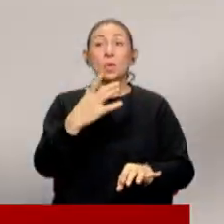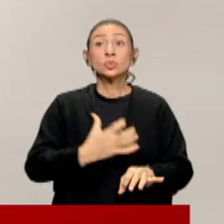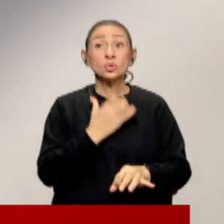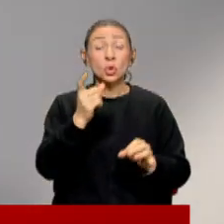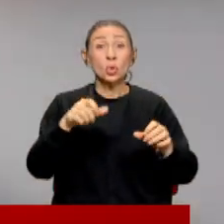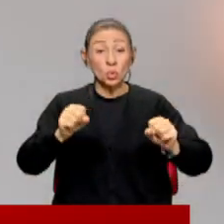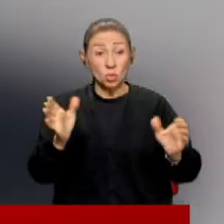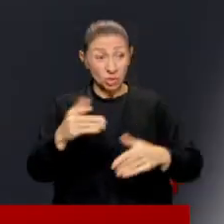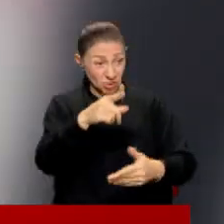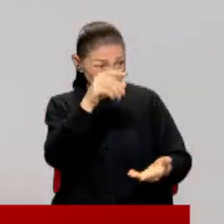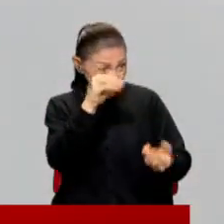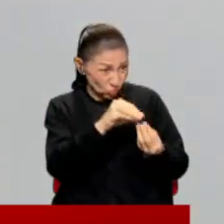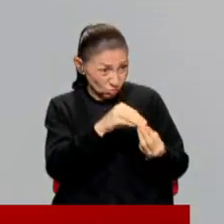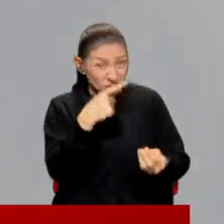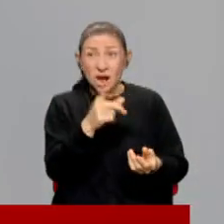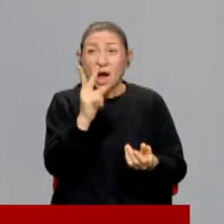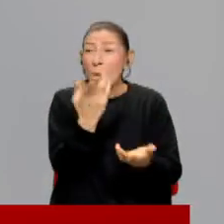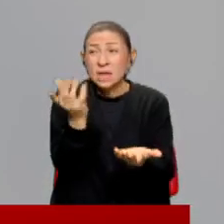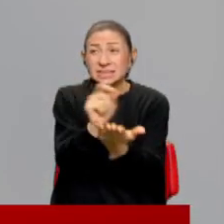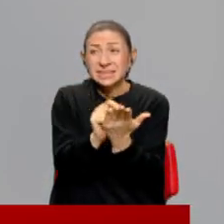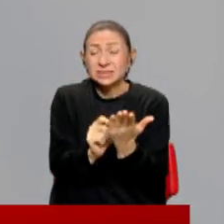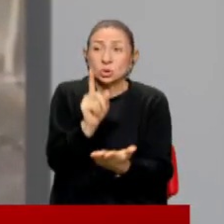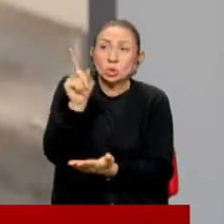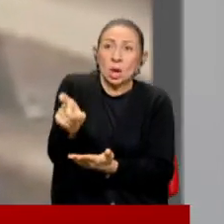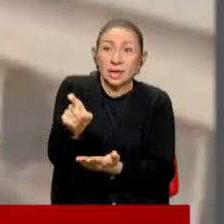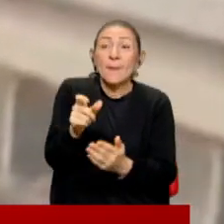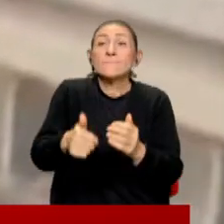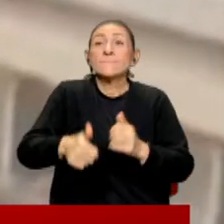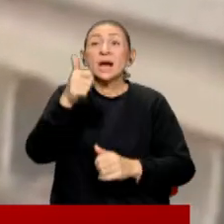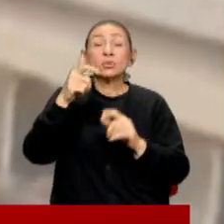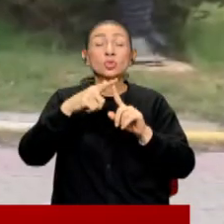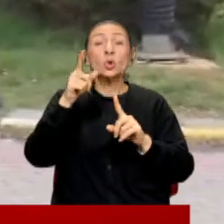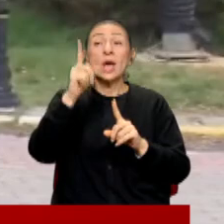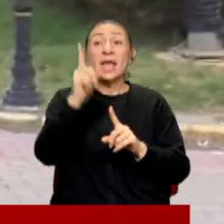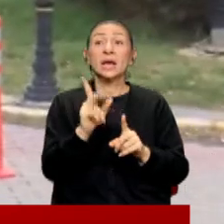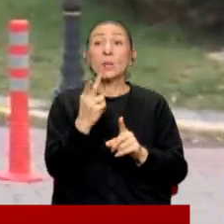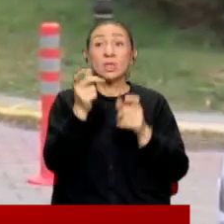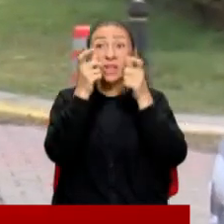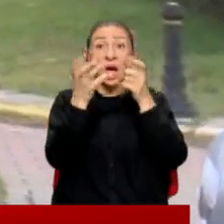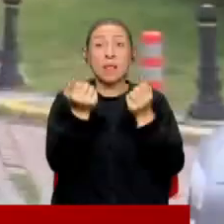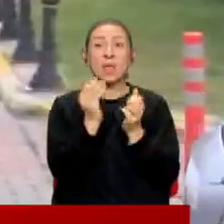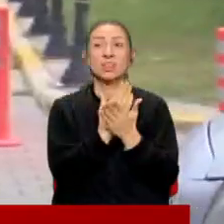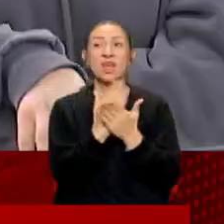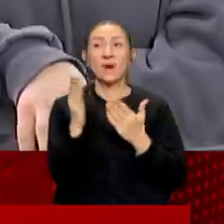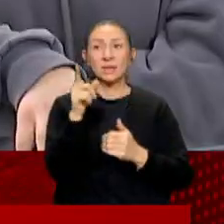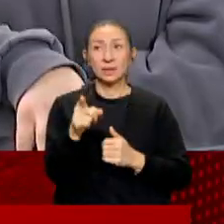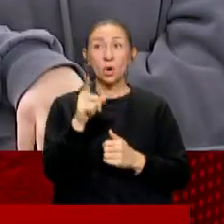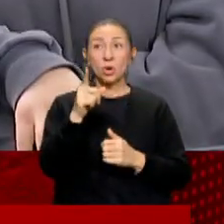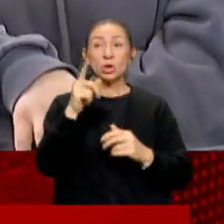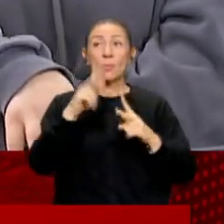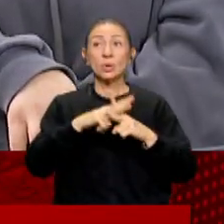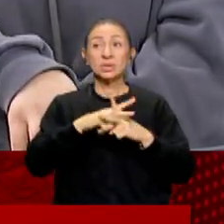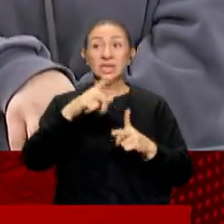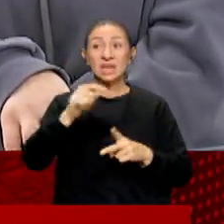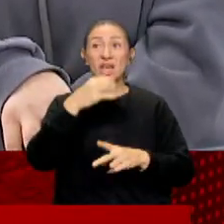kuryenin kusurlu bulunduğu skandal raporun nasıl tutulduğunu sorgularken Bakan Tunç o ilk raporu dikkate almaya devam etti. Oradaki